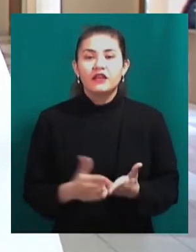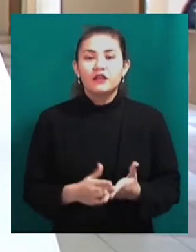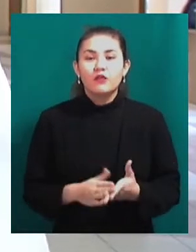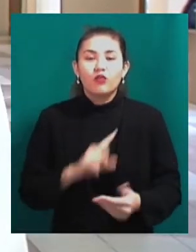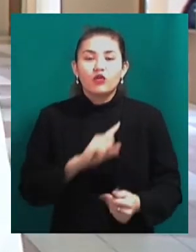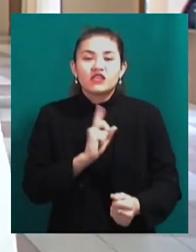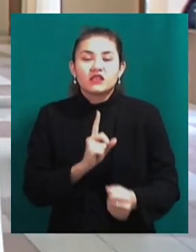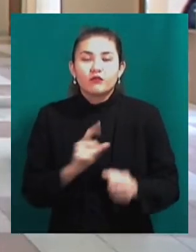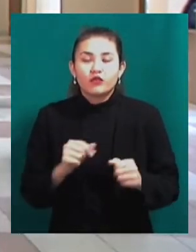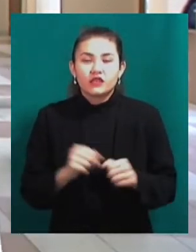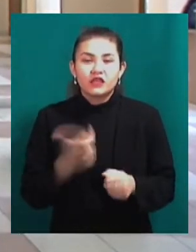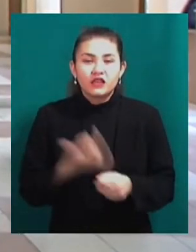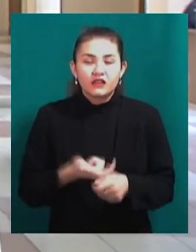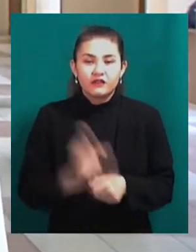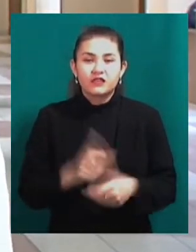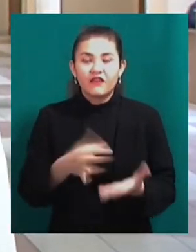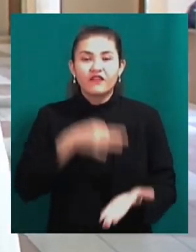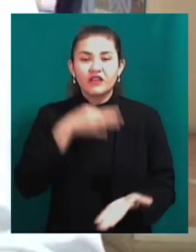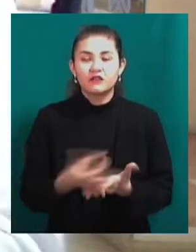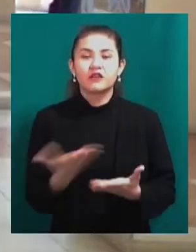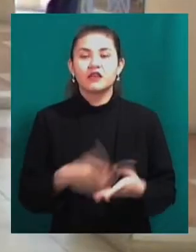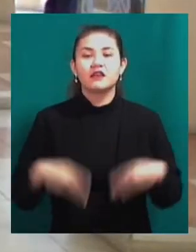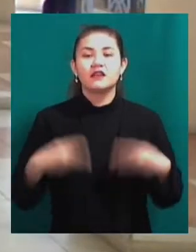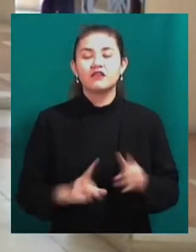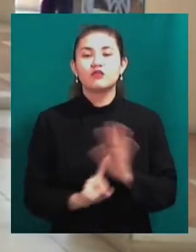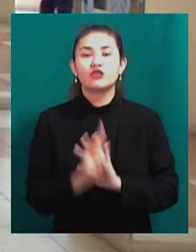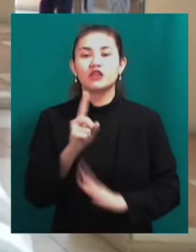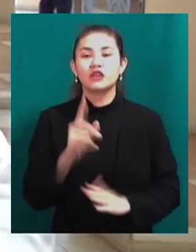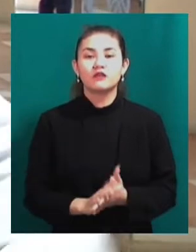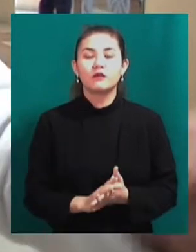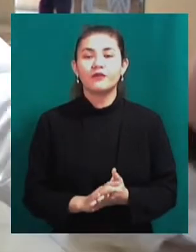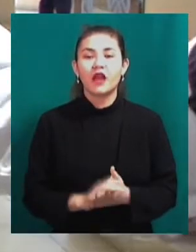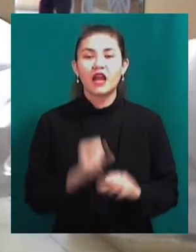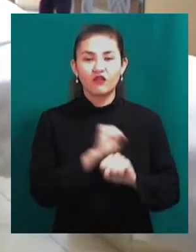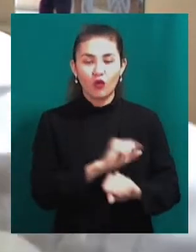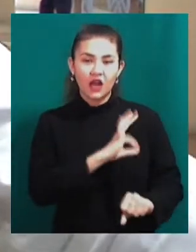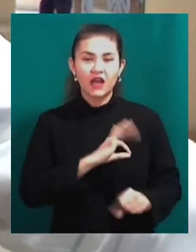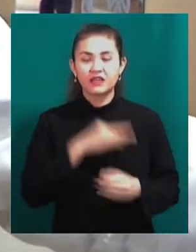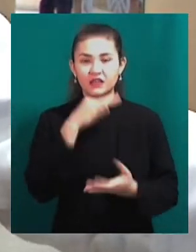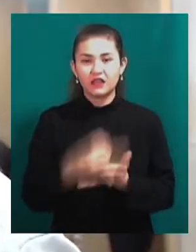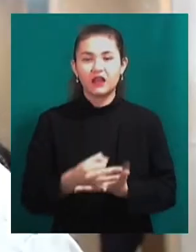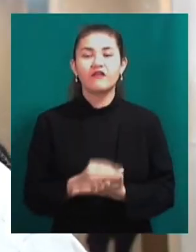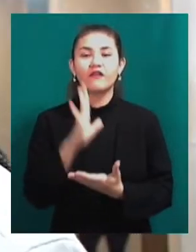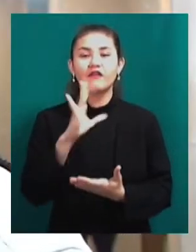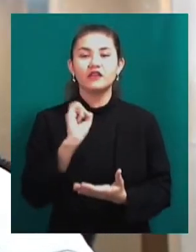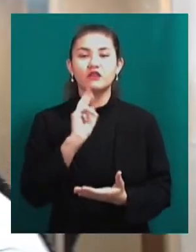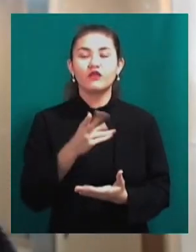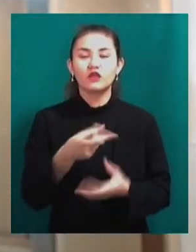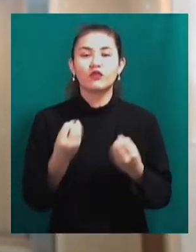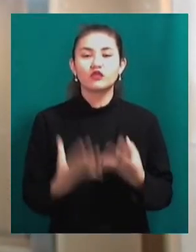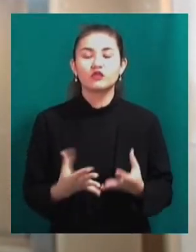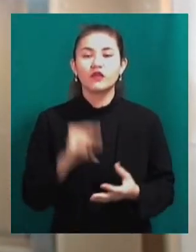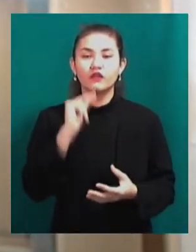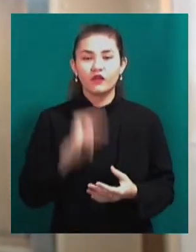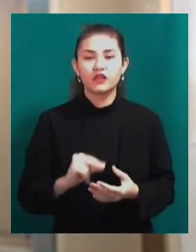висновок, яким він дав спочатку. Адвокат додав, вказаний висновок експерта спростовує обвинувачення,